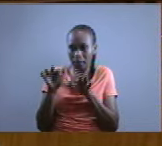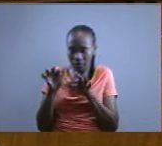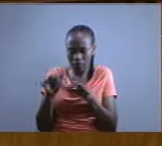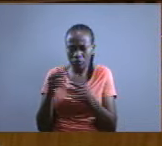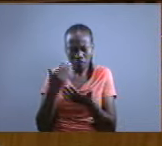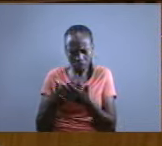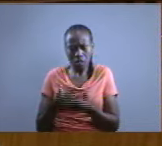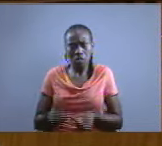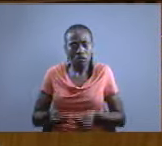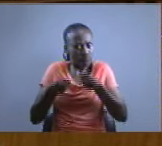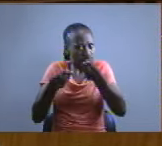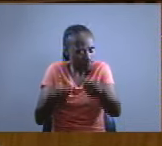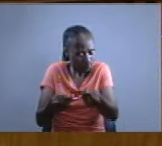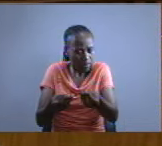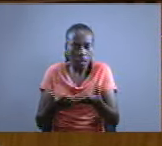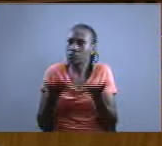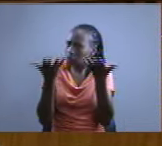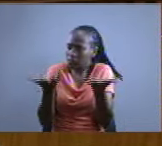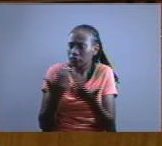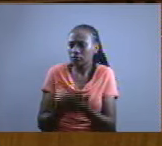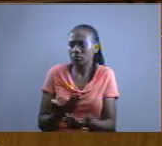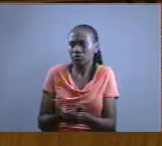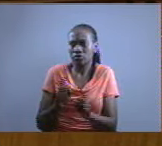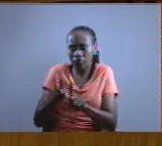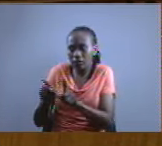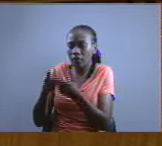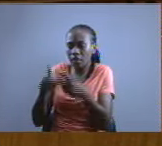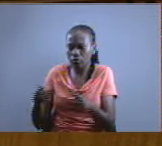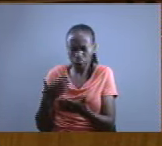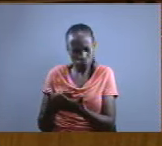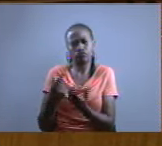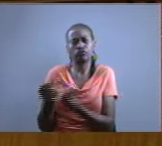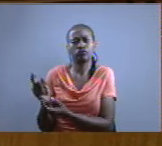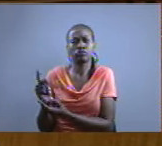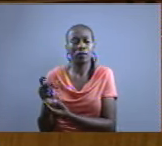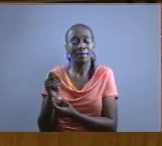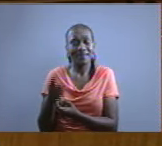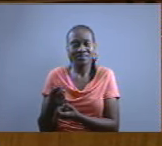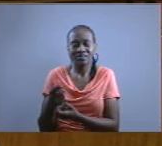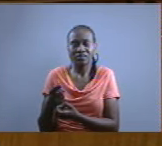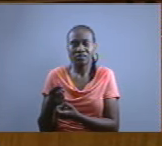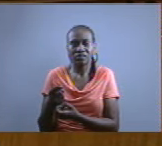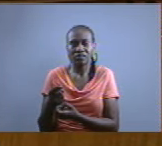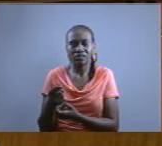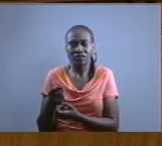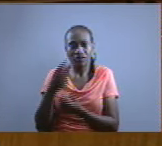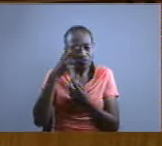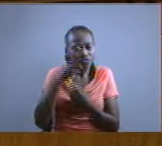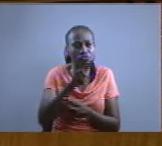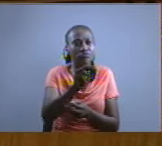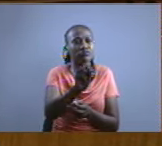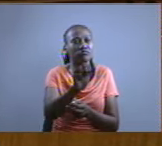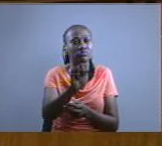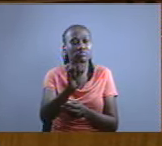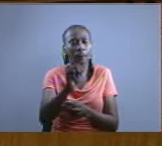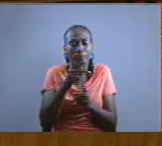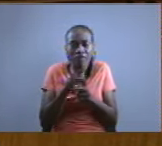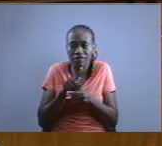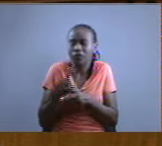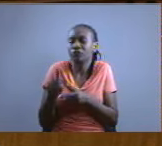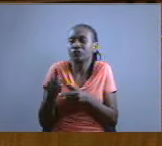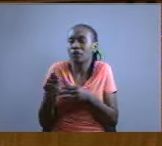in die land as beroepstaalpraksyne erken word nie. 'n Liggaam soos die raad is nodig om